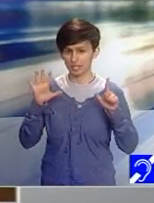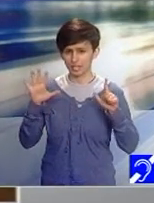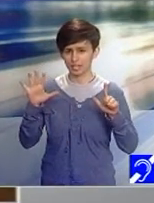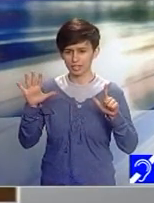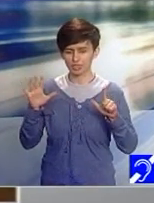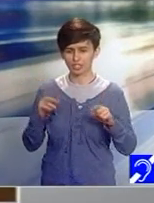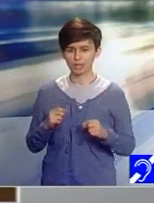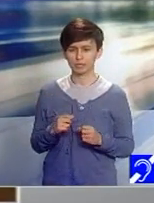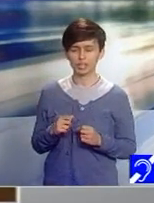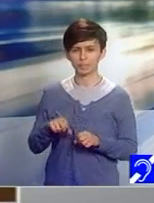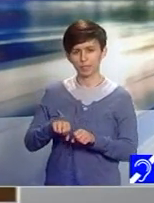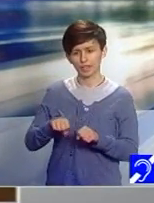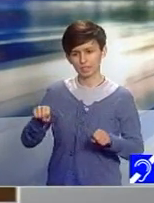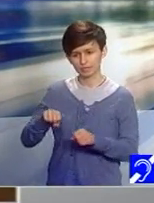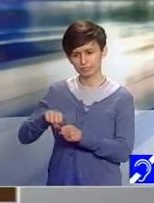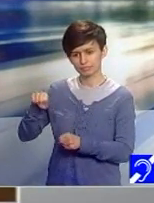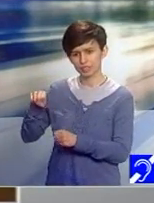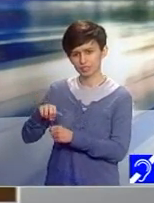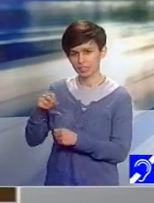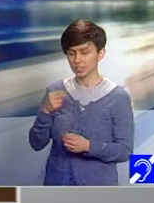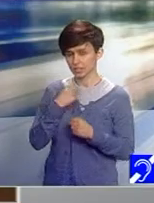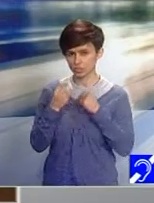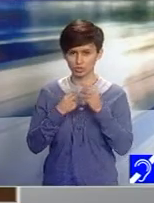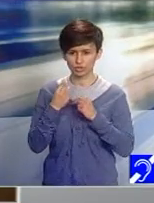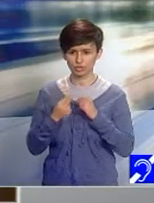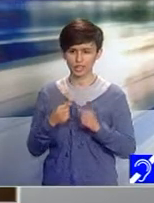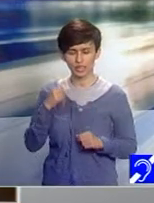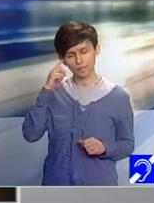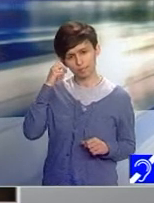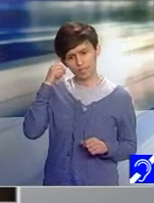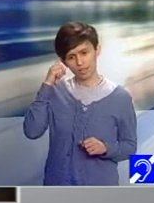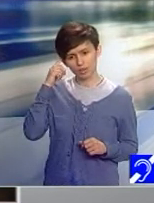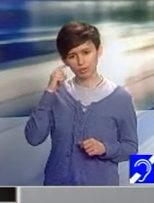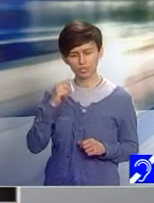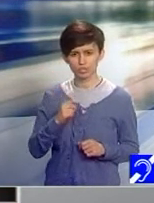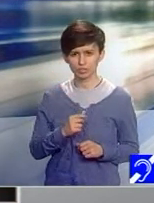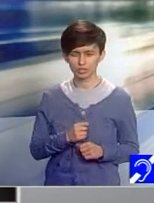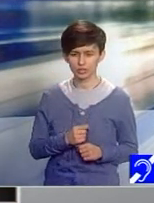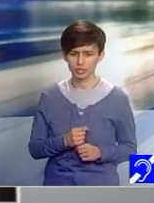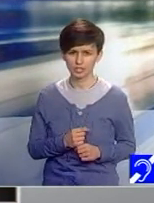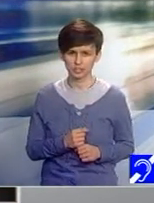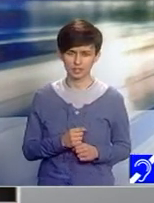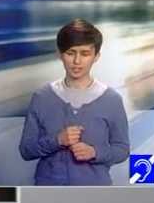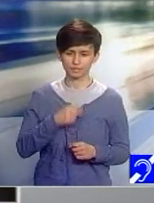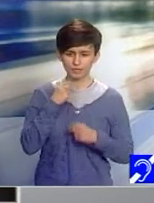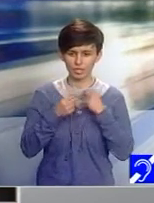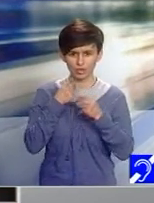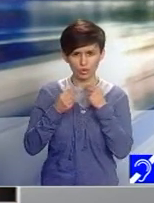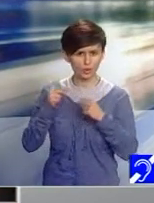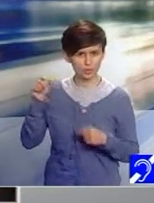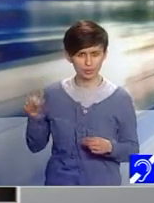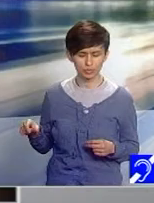desfăcând matrioșca. Așa, au făcut cunoștință cu nevaliașca, cu o păpușă, cred